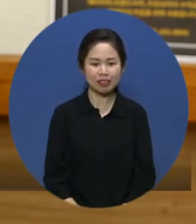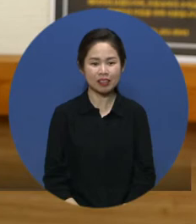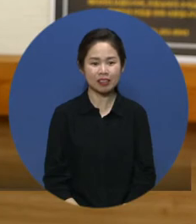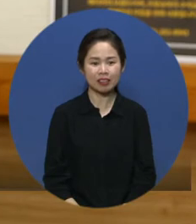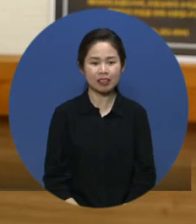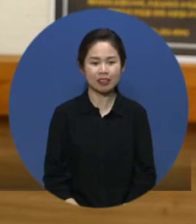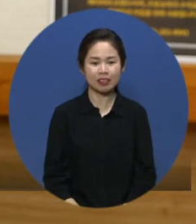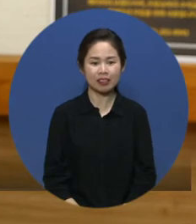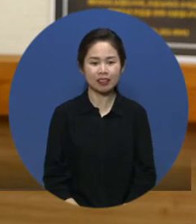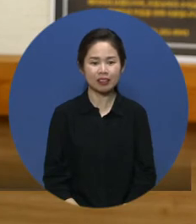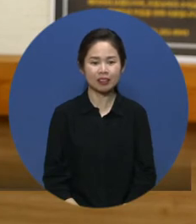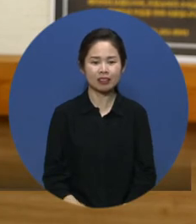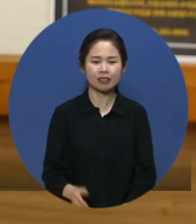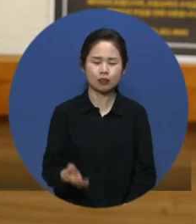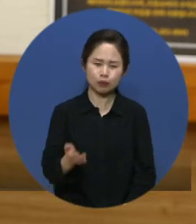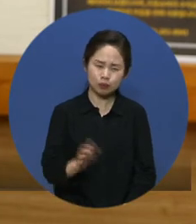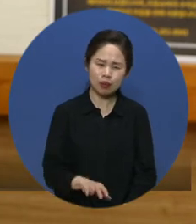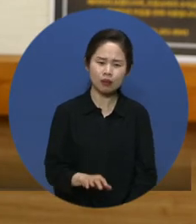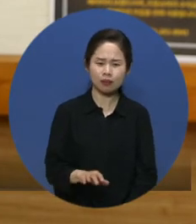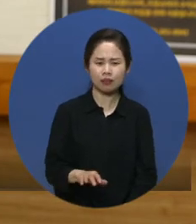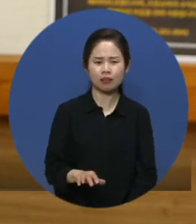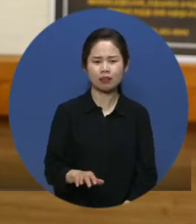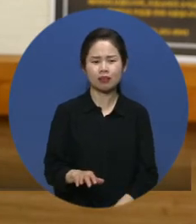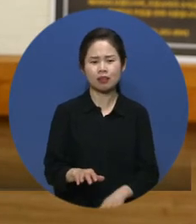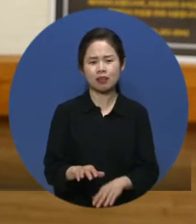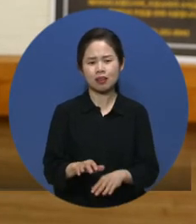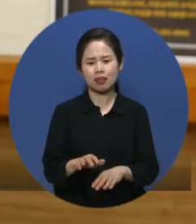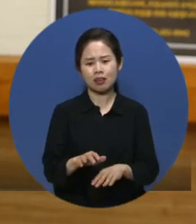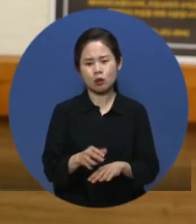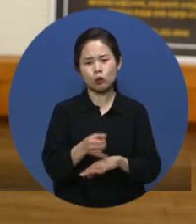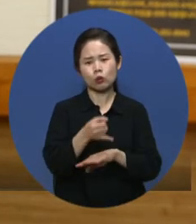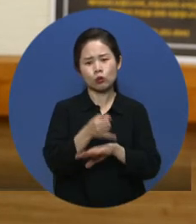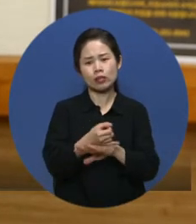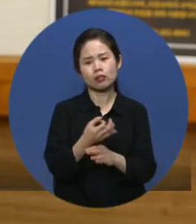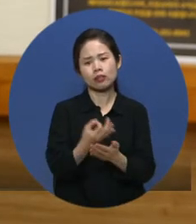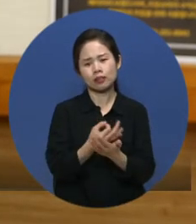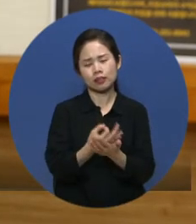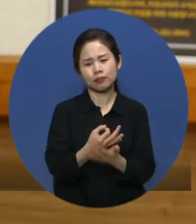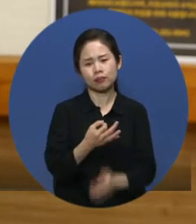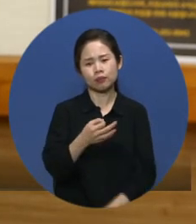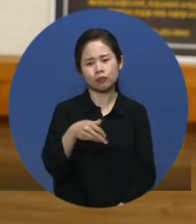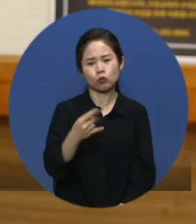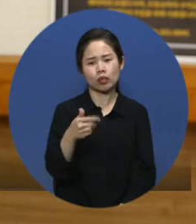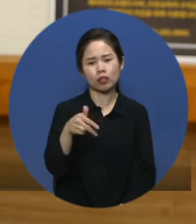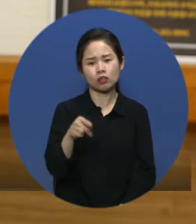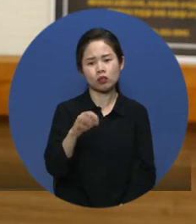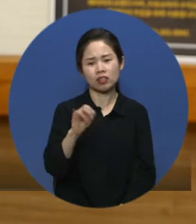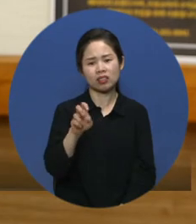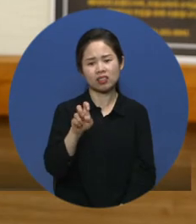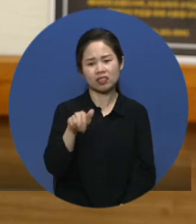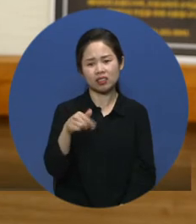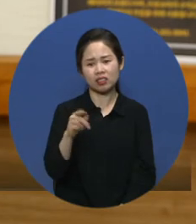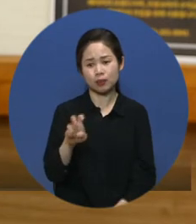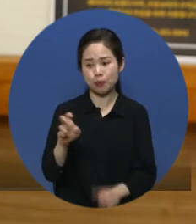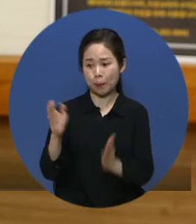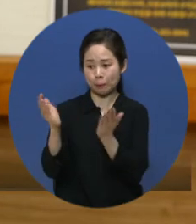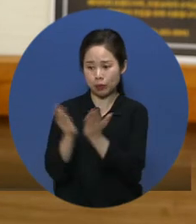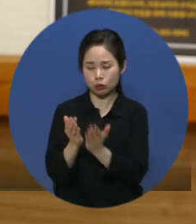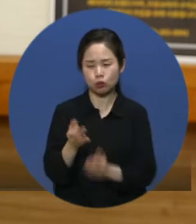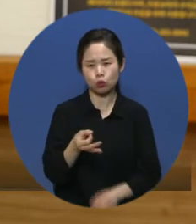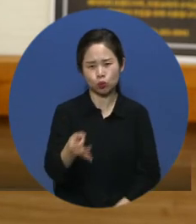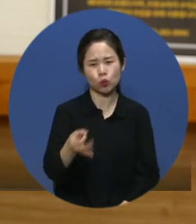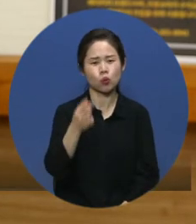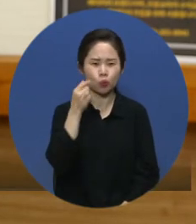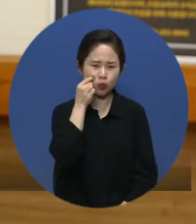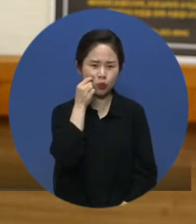안타까운 이야기지만 최저임금을 지급하지는 못하고 있습니다. 뭐 물론 법적으로 최저임금을